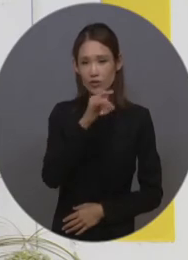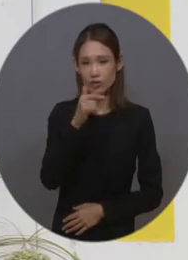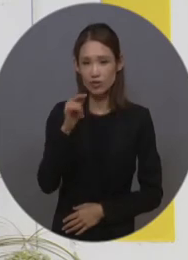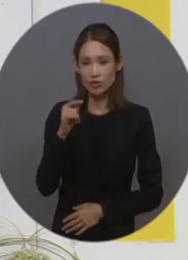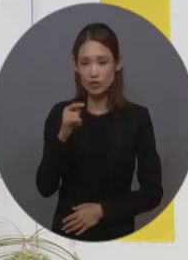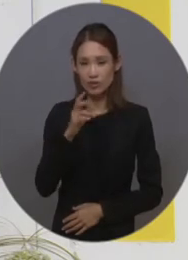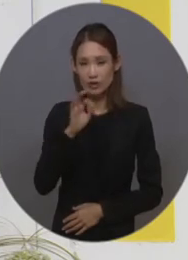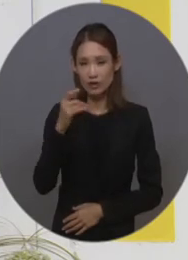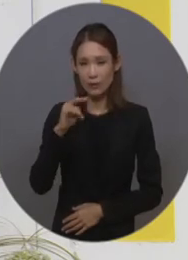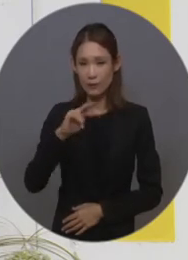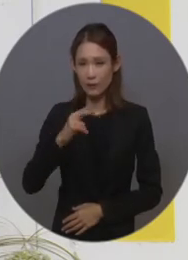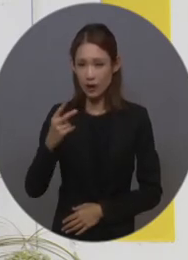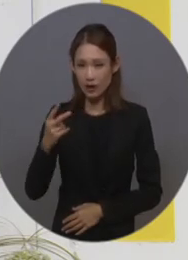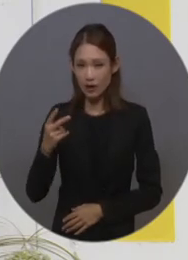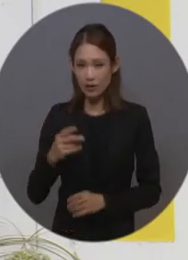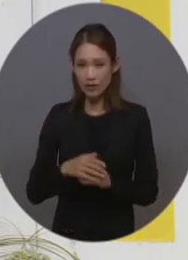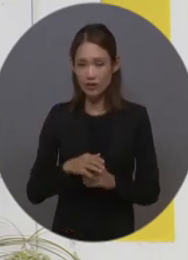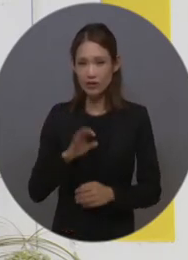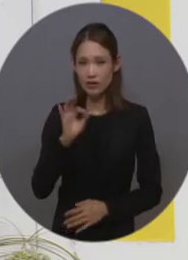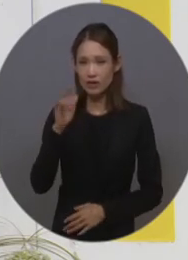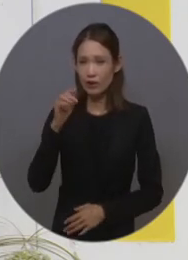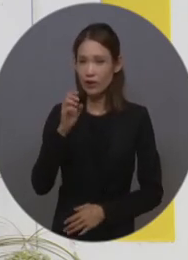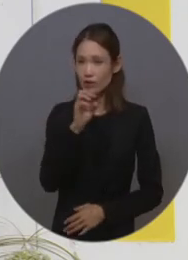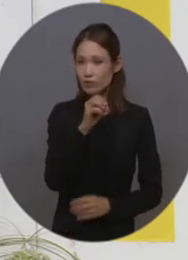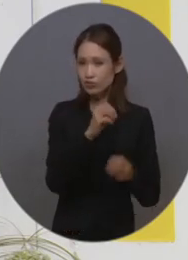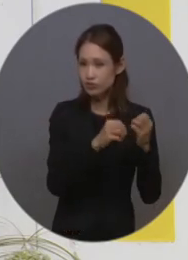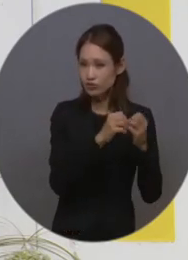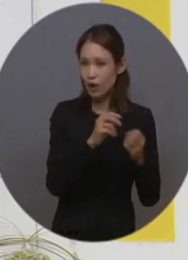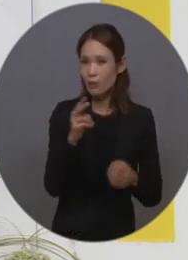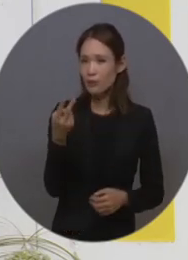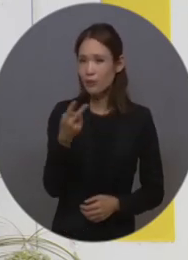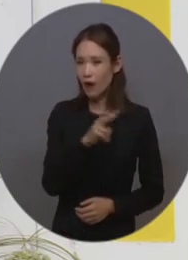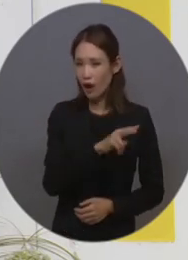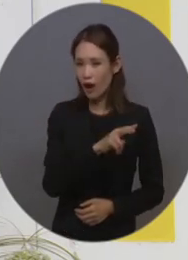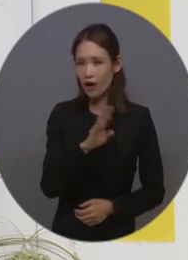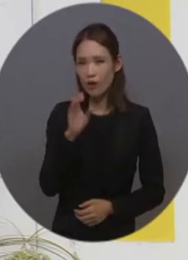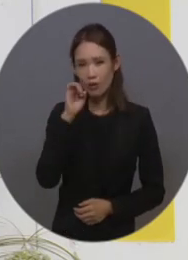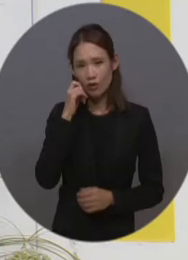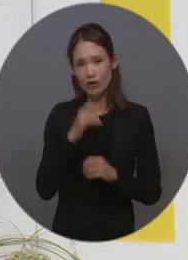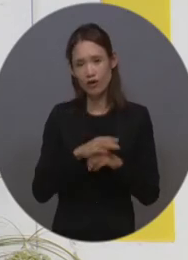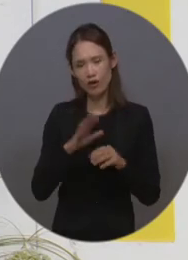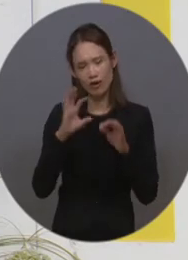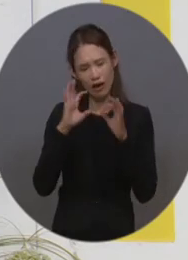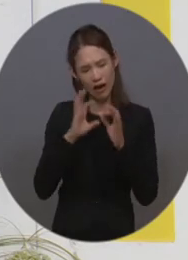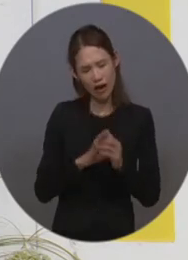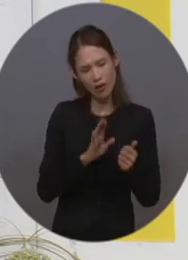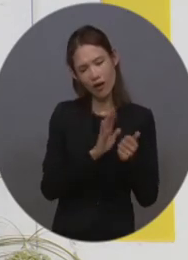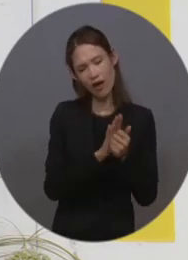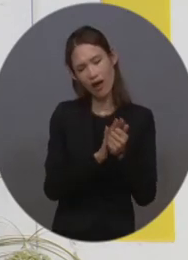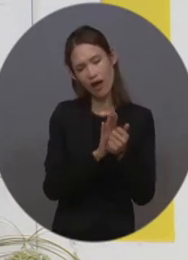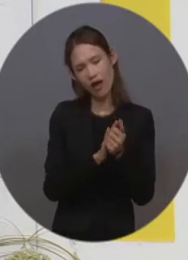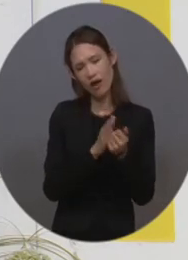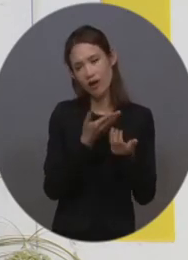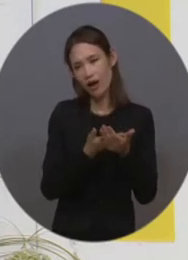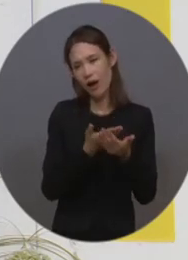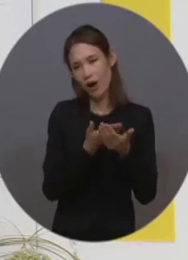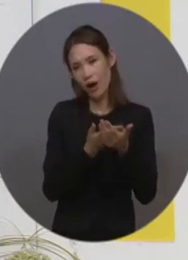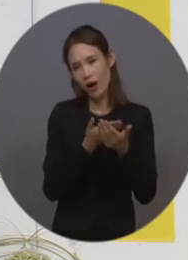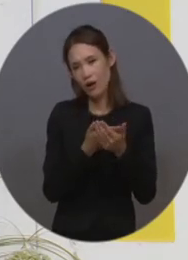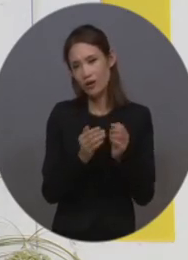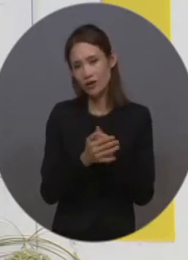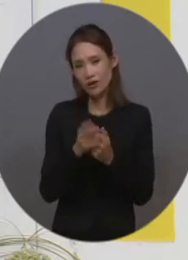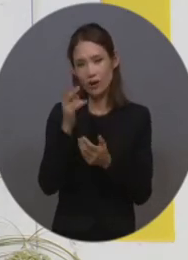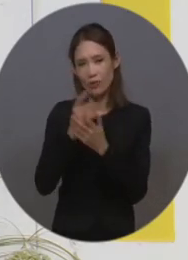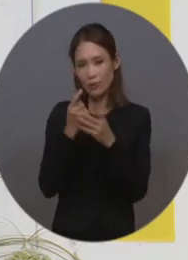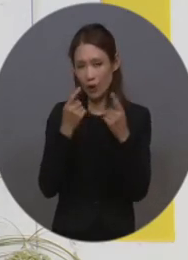이과는 바꿔줘도 이과에서 네. 문과는 어렵다는 거예요. 그래서 계속 때를 썼죠. 네. 네, 왜냐하면 그분이 바로 법대를